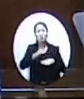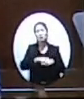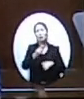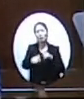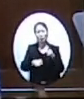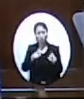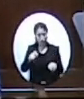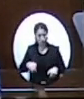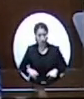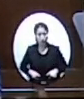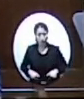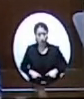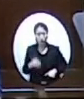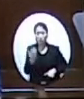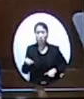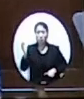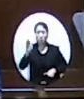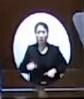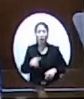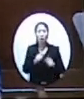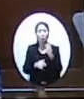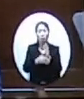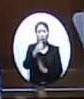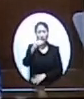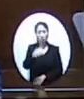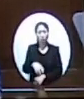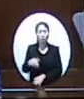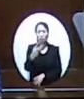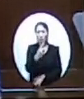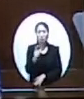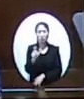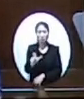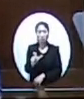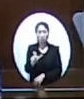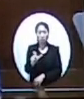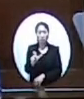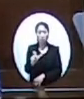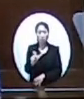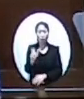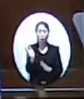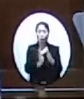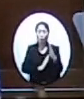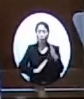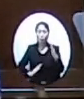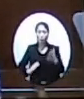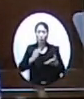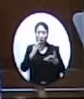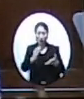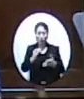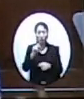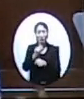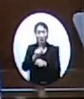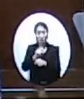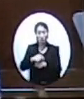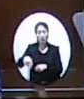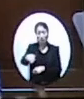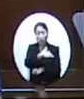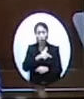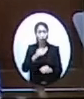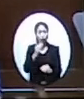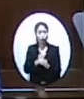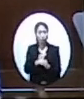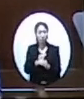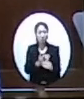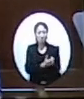합니다. 하지만 안동시는 2015년 공공기관과 행정기관을 중심으로